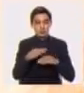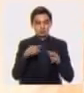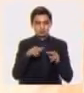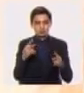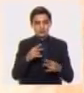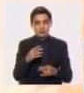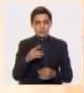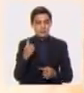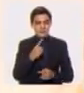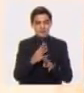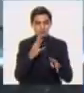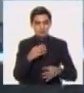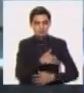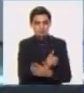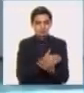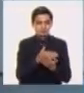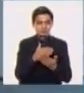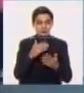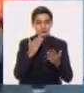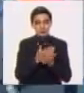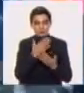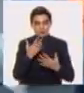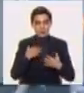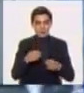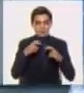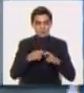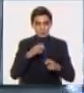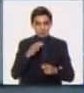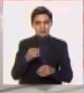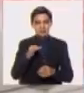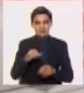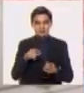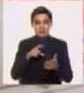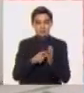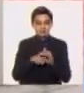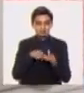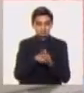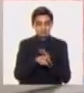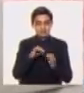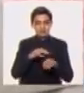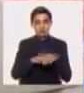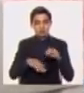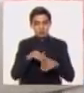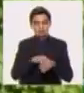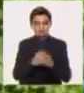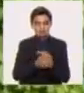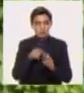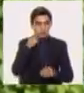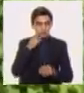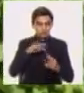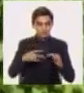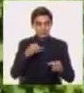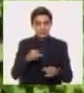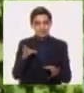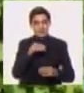алдымен балалардың дене қызуын өлшеп, денсаулығын тексереді. Мекемеге кірген бетте қолдарын сабындап жуып, аяқ киімдерін ауыстырады. Ата-аналар да тәрбиешілер